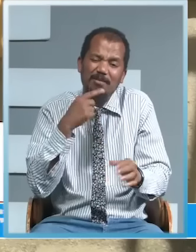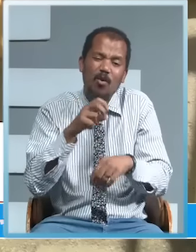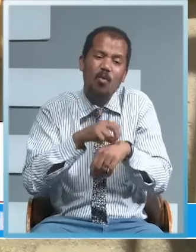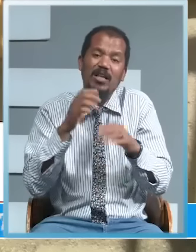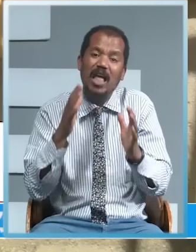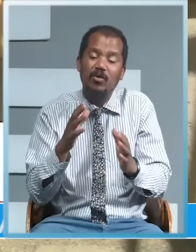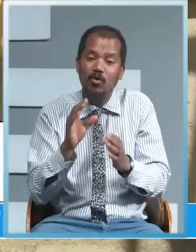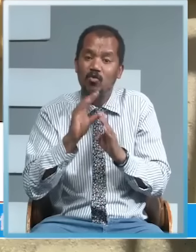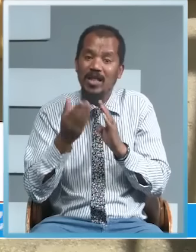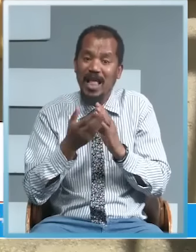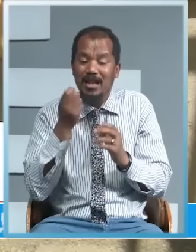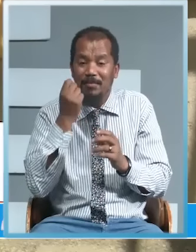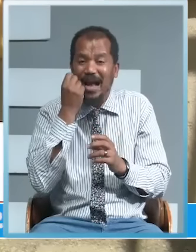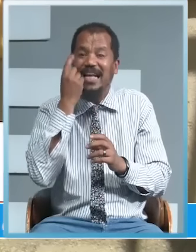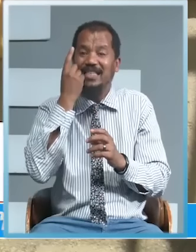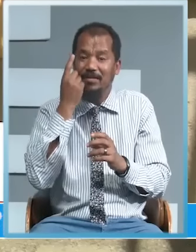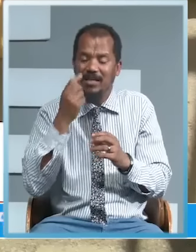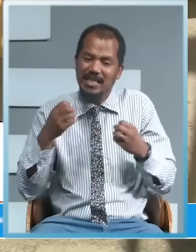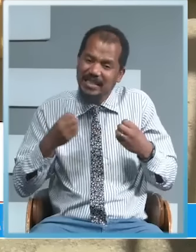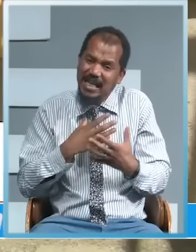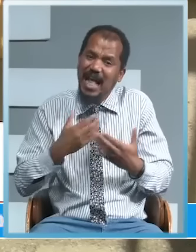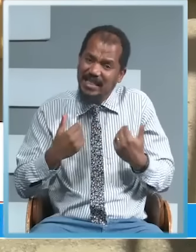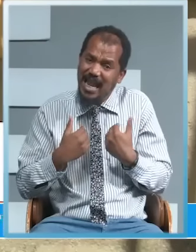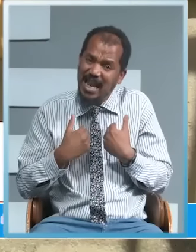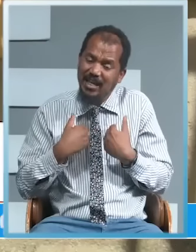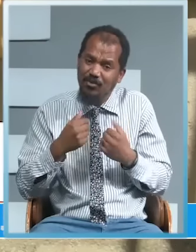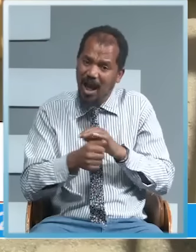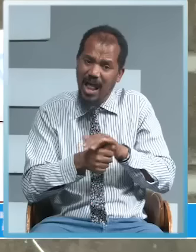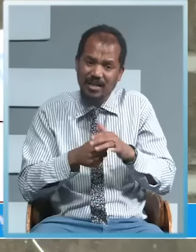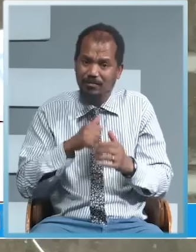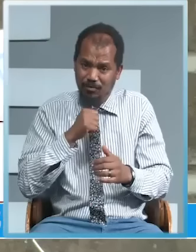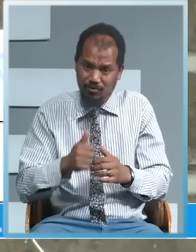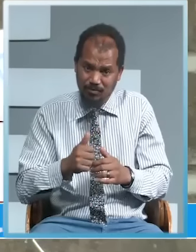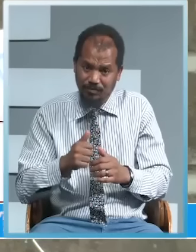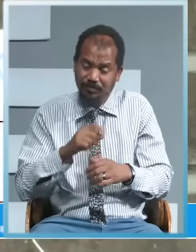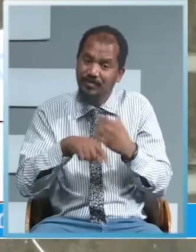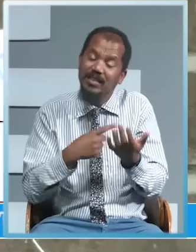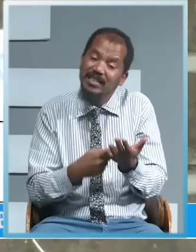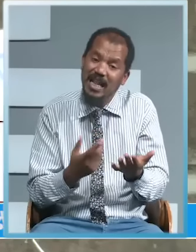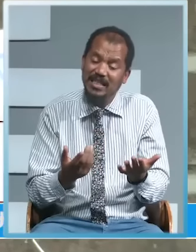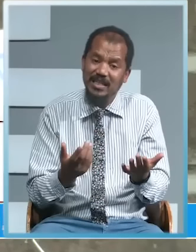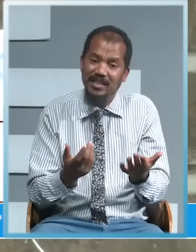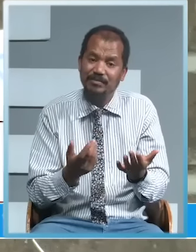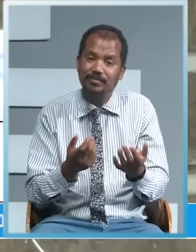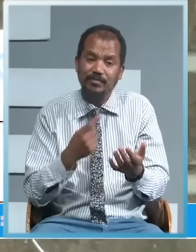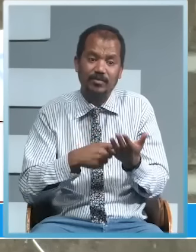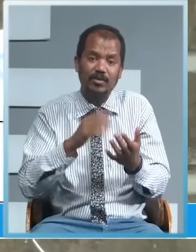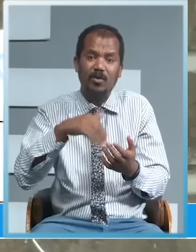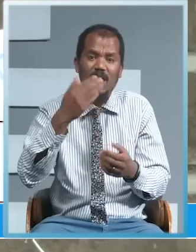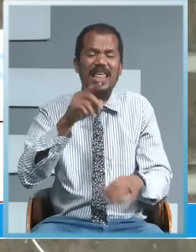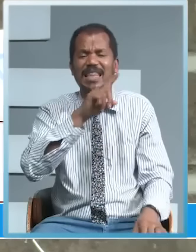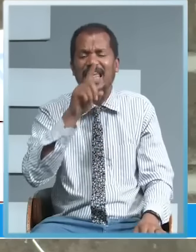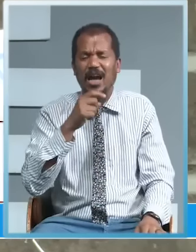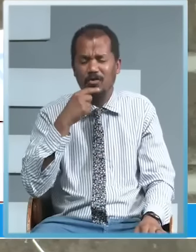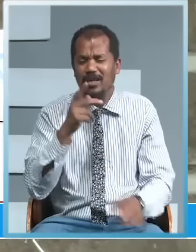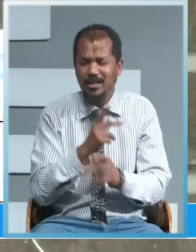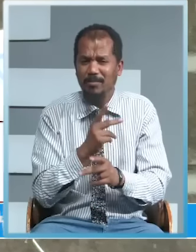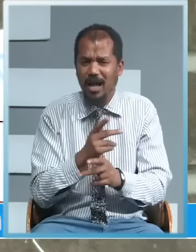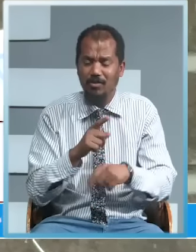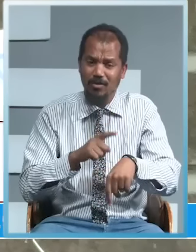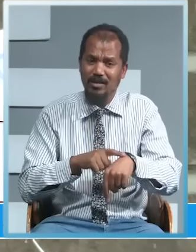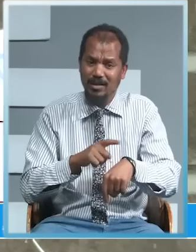ወቅታዊ ሁኔታን ባገናዘበ መልኩ ስጋት እንዳላቸው አልሸሸጉም። ስለዚህ ከዚህ በኋላ ይጠይቃሉ ብዬ ኤክስፔክት አደርጋለሁ።